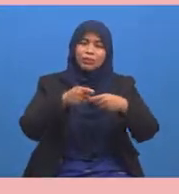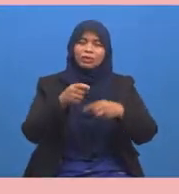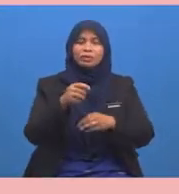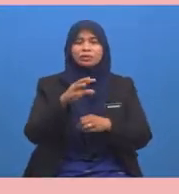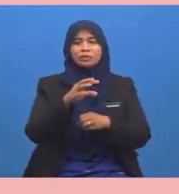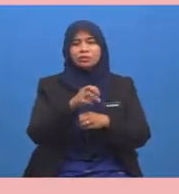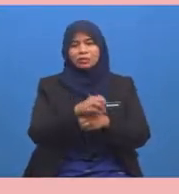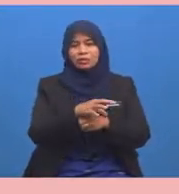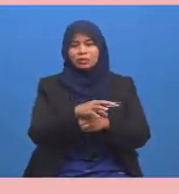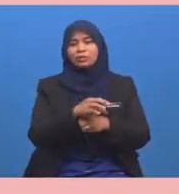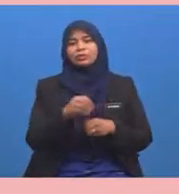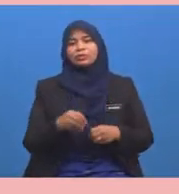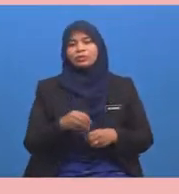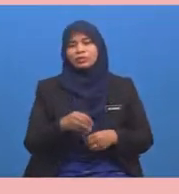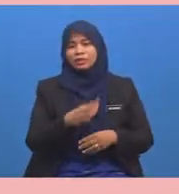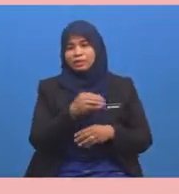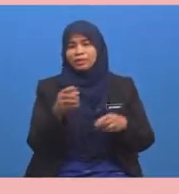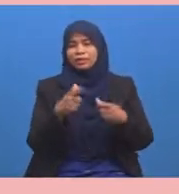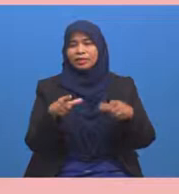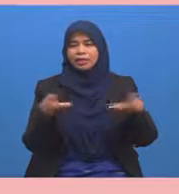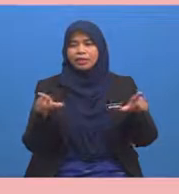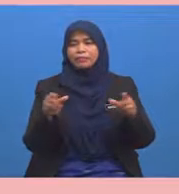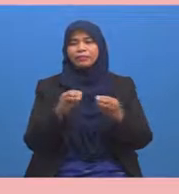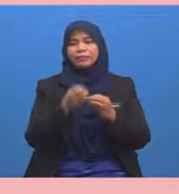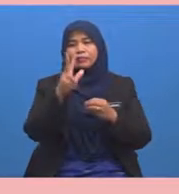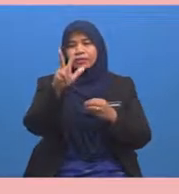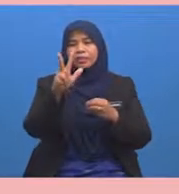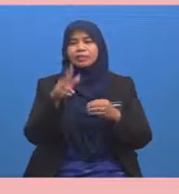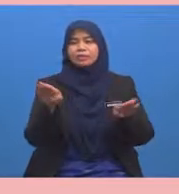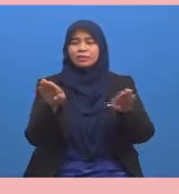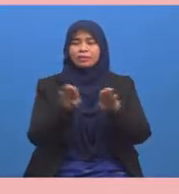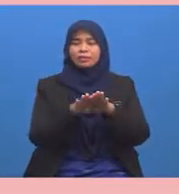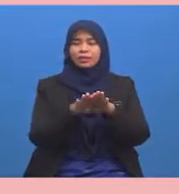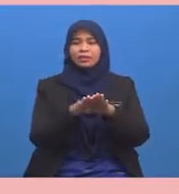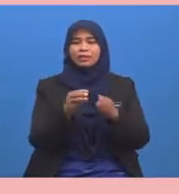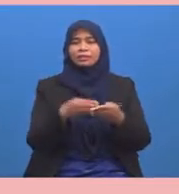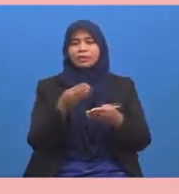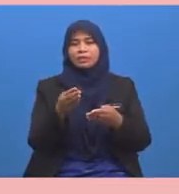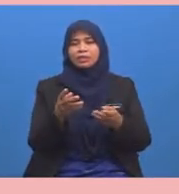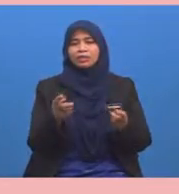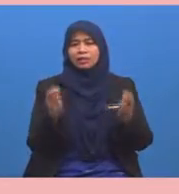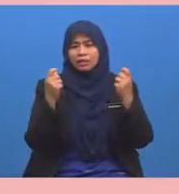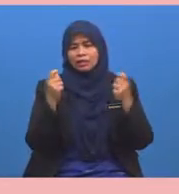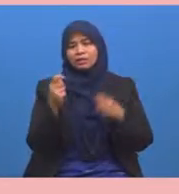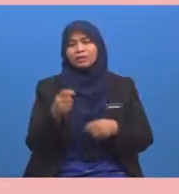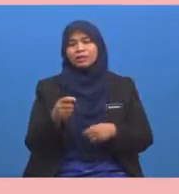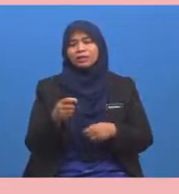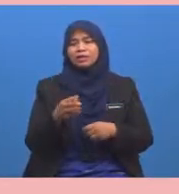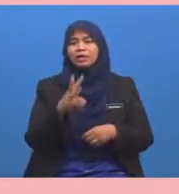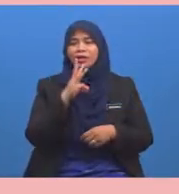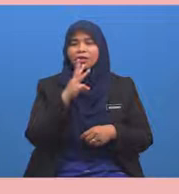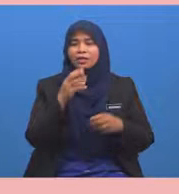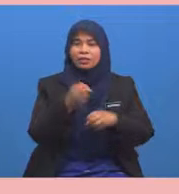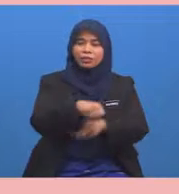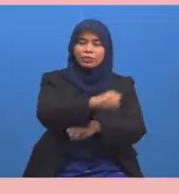sotong, ketam dan sebagainya. Ketiga, sebagai pembekal sumber tenaga. Air sungai di kawasan